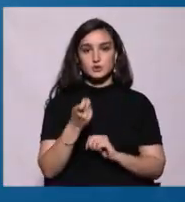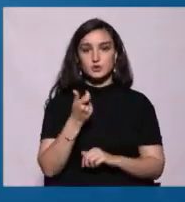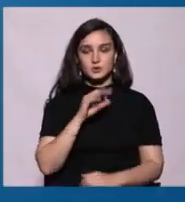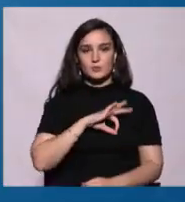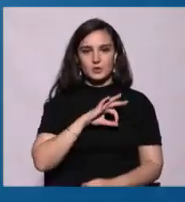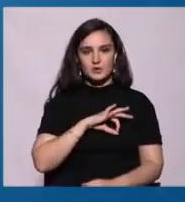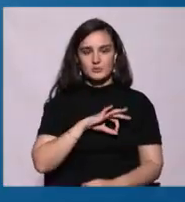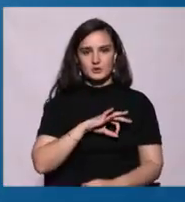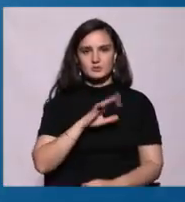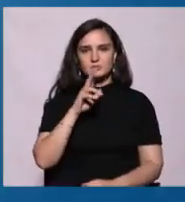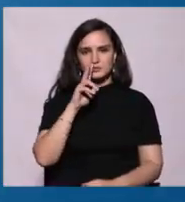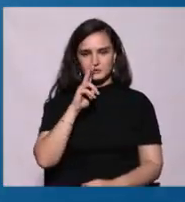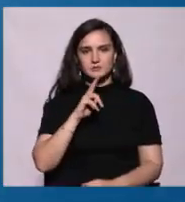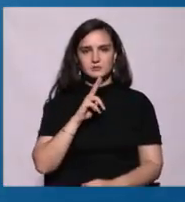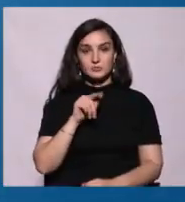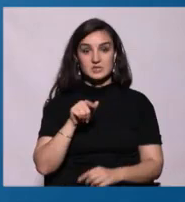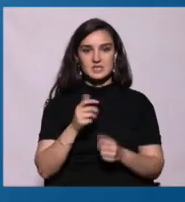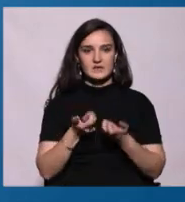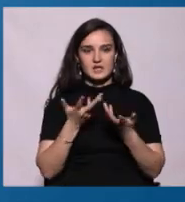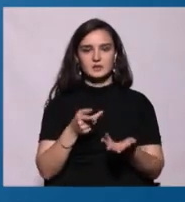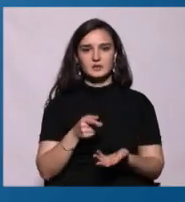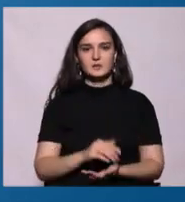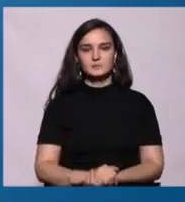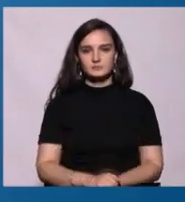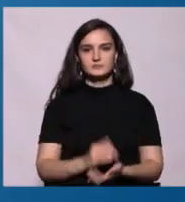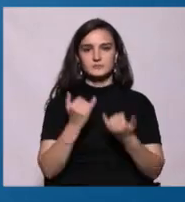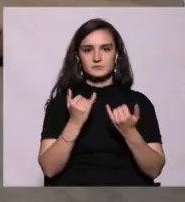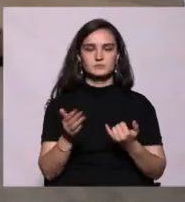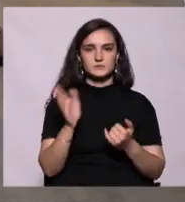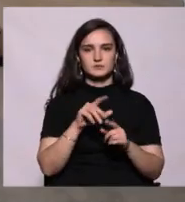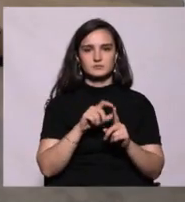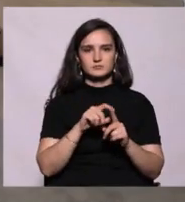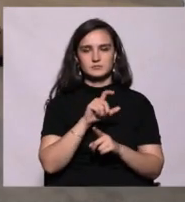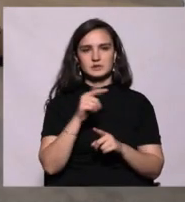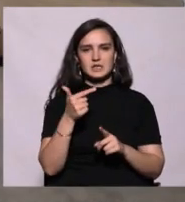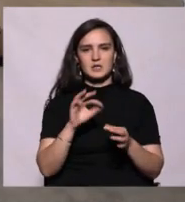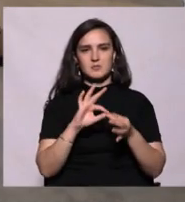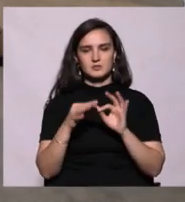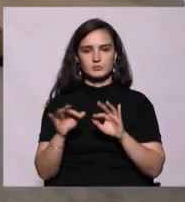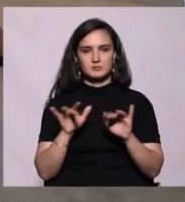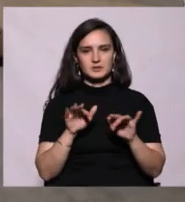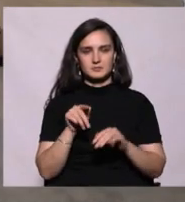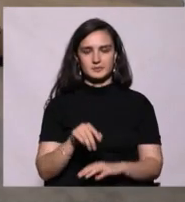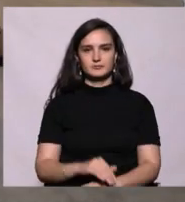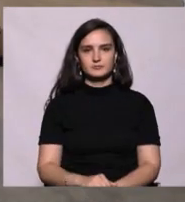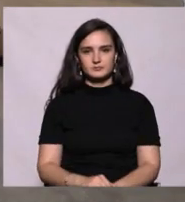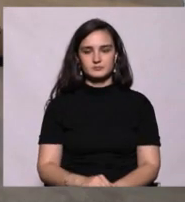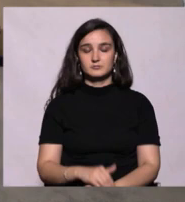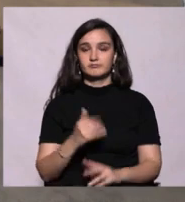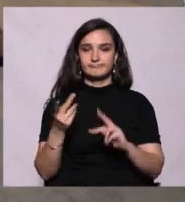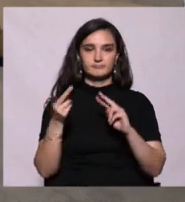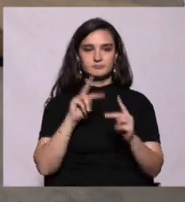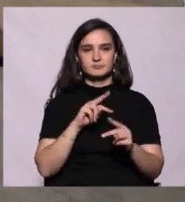little profit, uncountable. Now let's move on to our grammar activity. ახლა კი